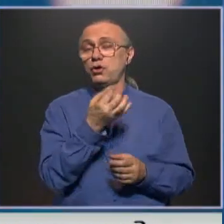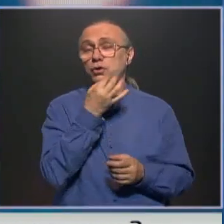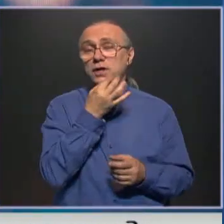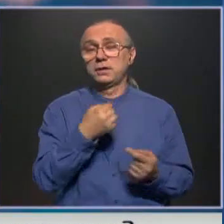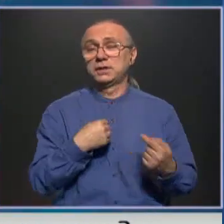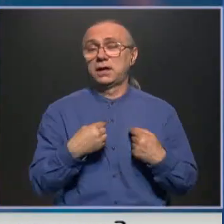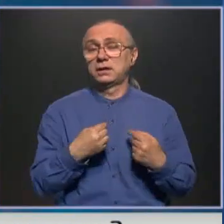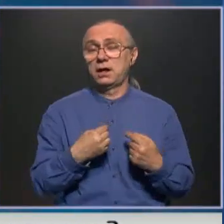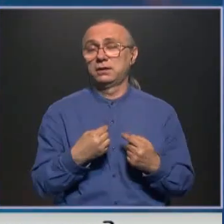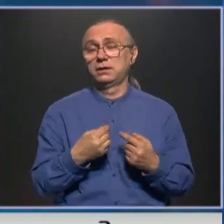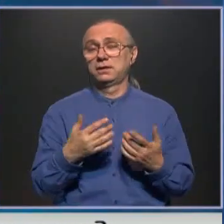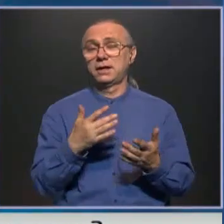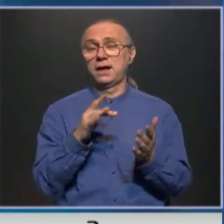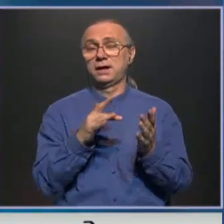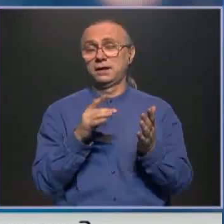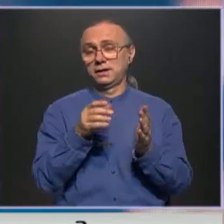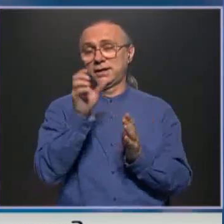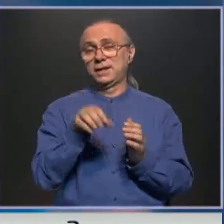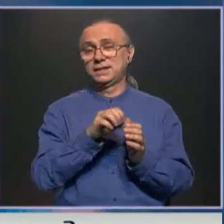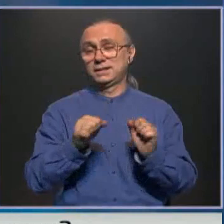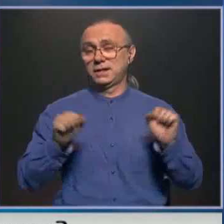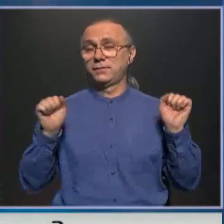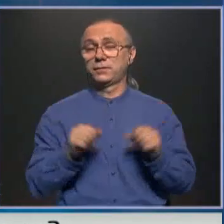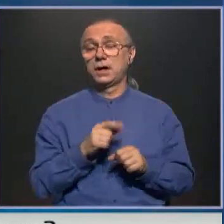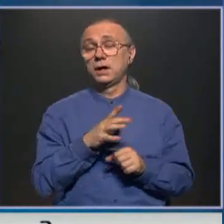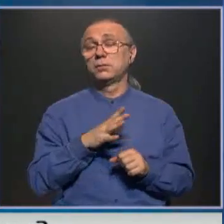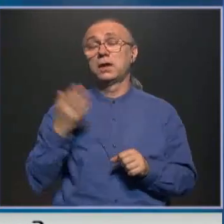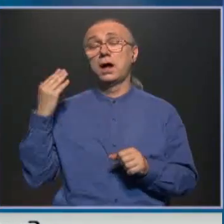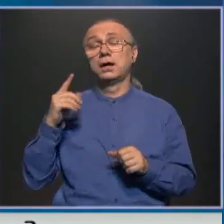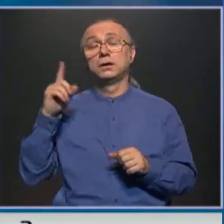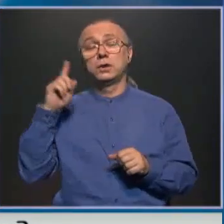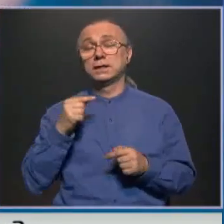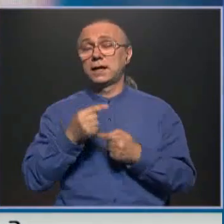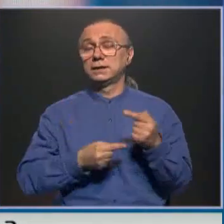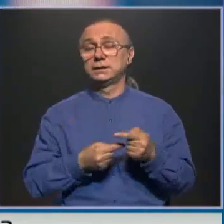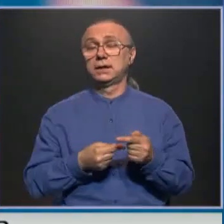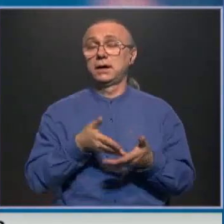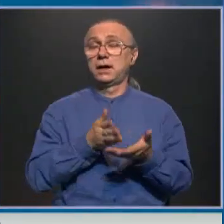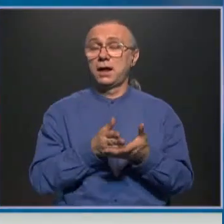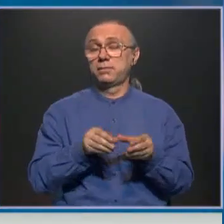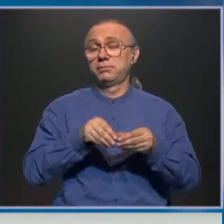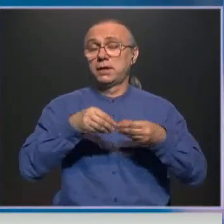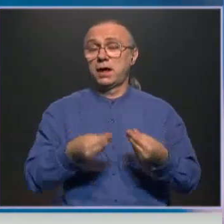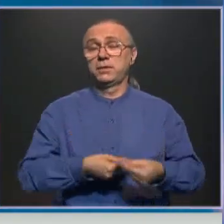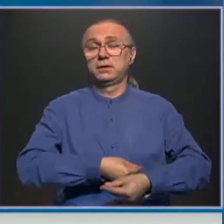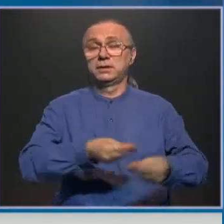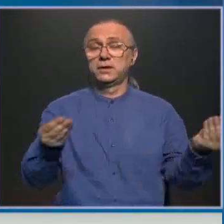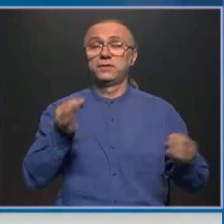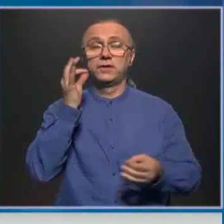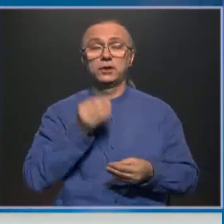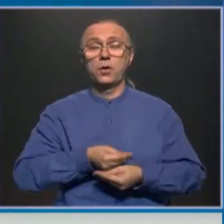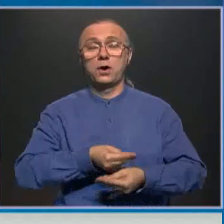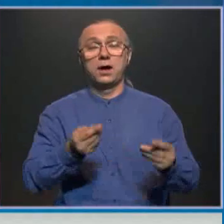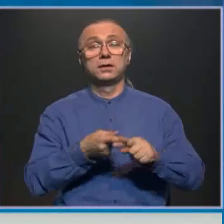такая иудейская традиция, да, вот взять хлеб, преломить, вино разлить, то есть это вот был некий символический акт. Понятное